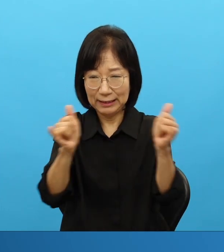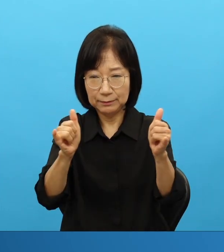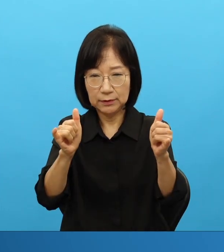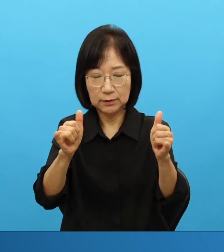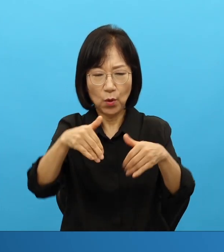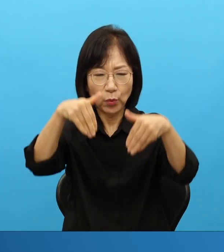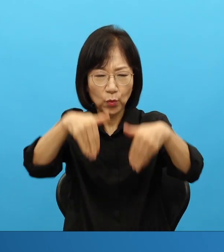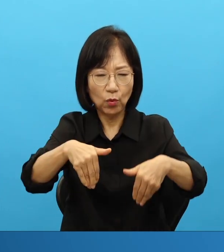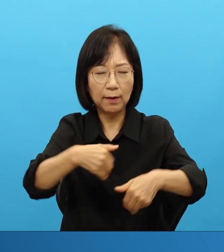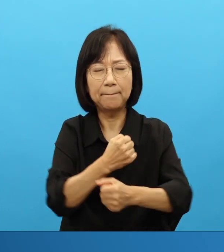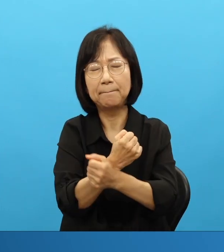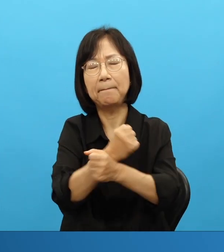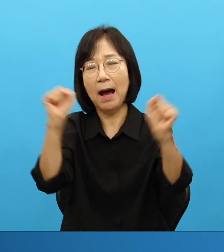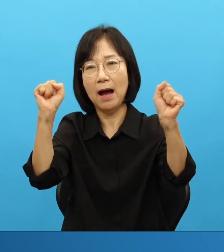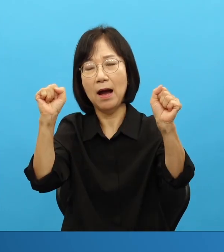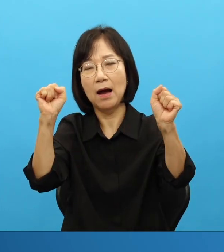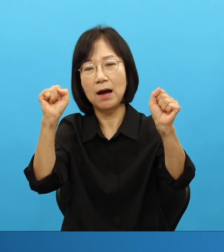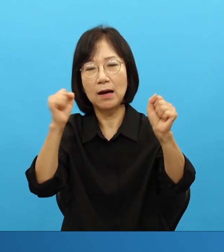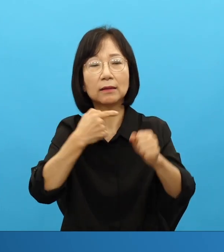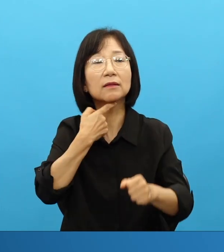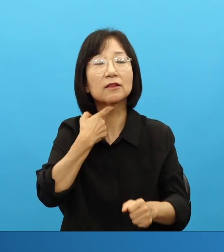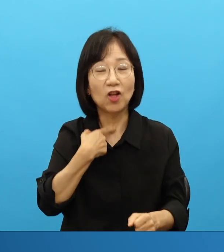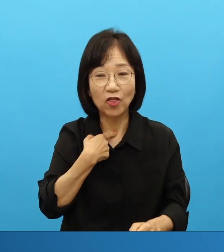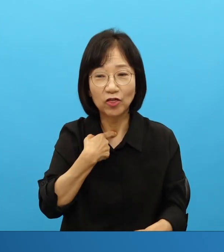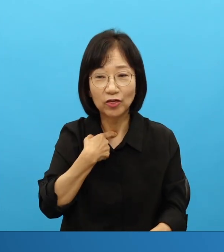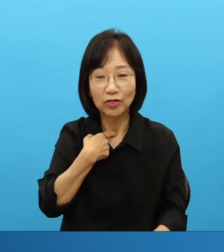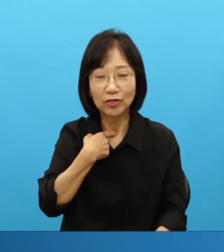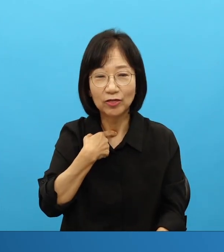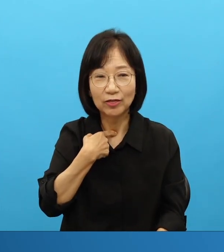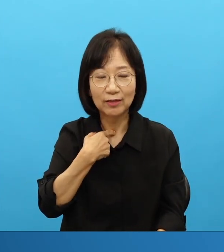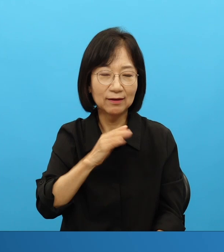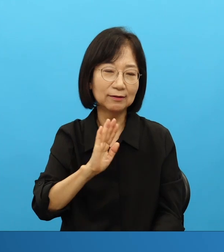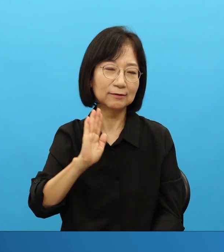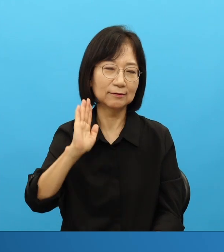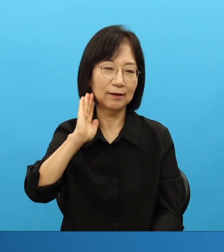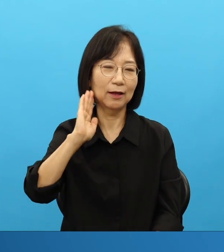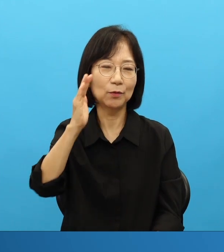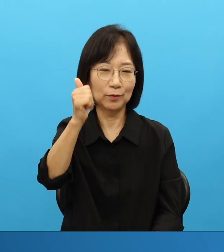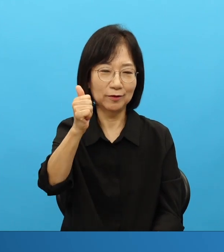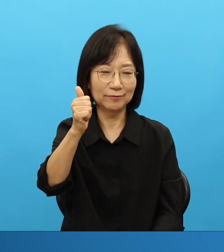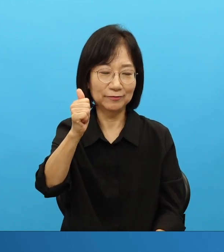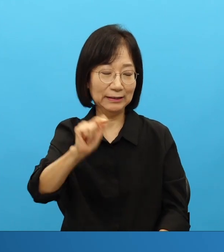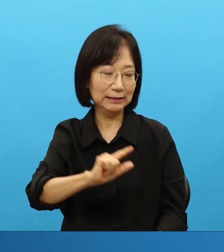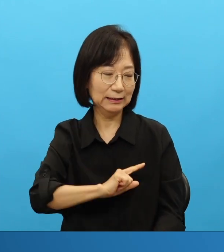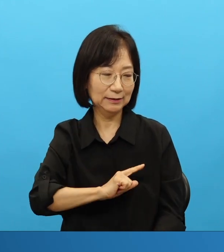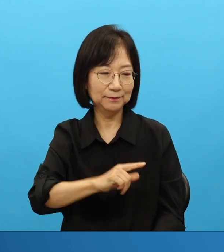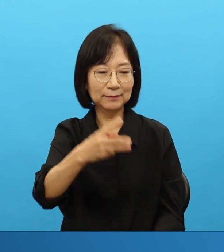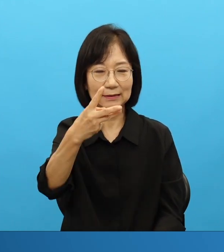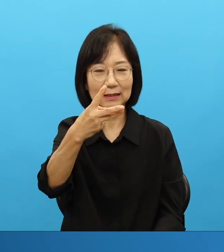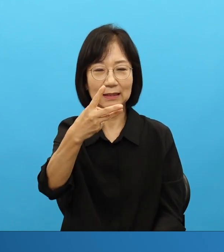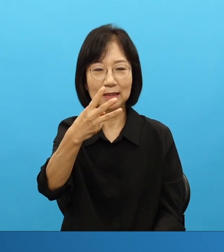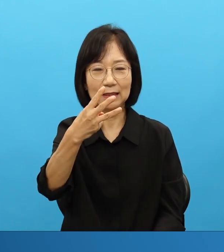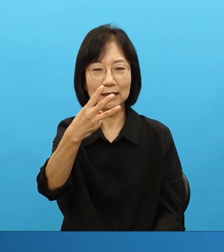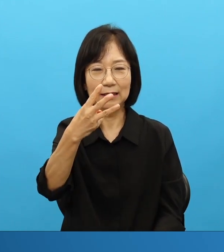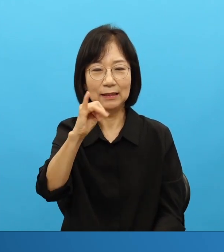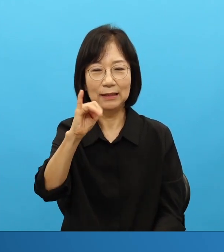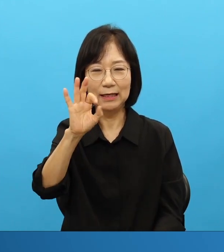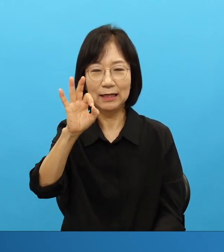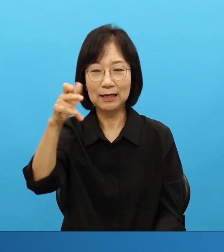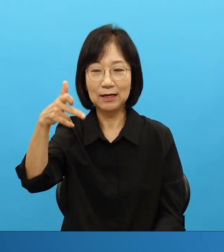of mankind's histories because we see that he brought emancipation to the slaves. 누굽니까? Who is this? 링컨 아닙니까? It's Abraham